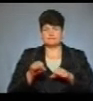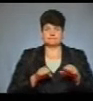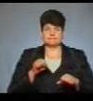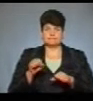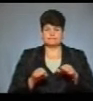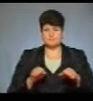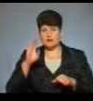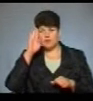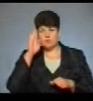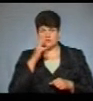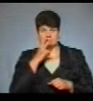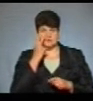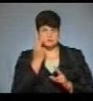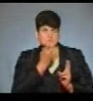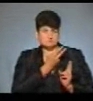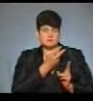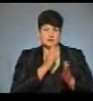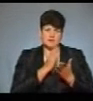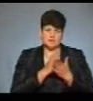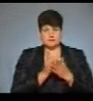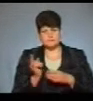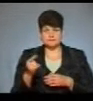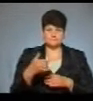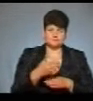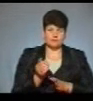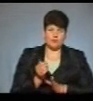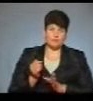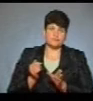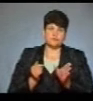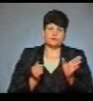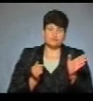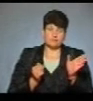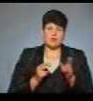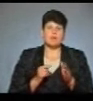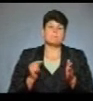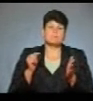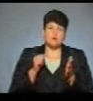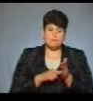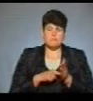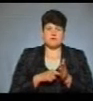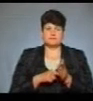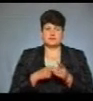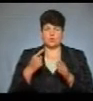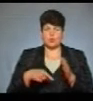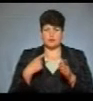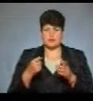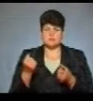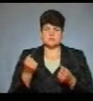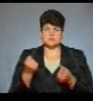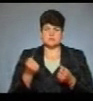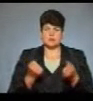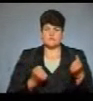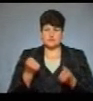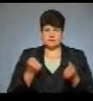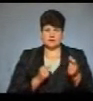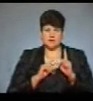дороги. Хлопчик, не переконавшись, чи безпечно йому маневрувати, повернув ліворуч. Він потрапив під колеса автівки, яка у цей момент проїжджала повз нього.